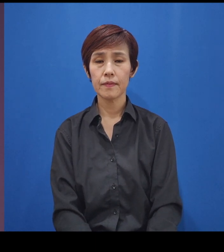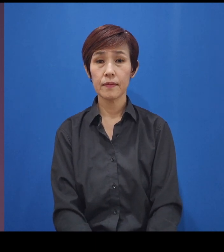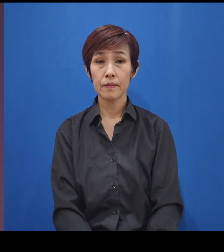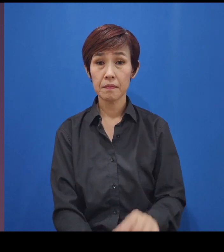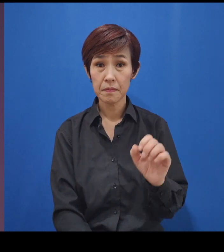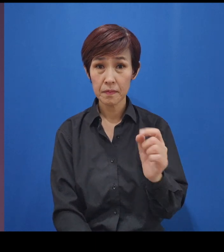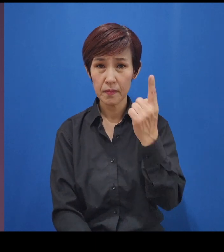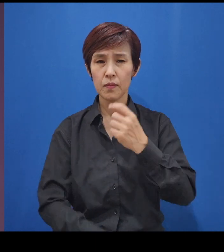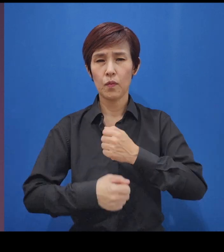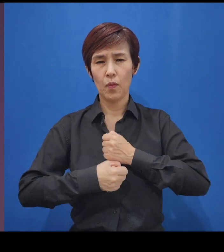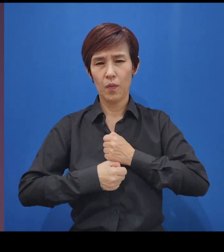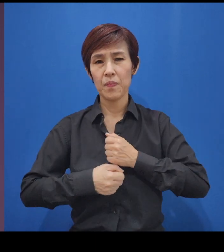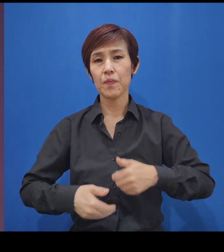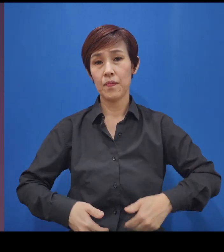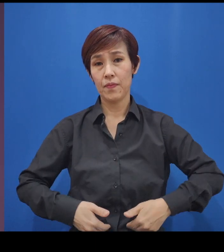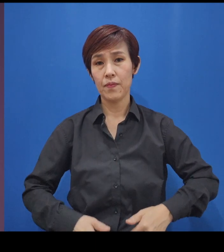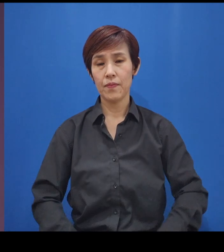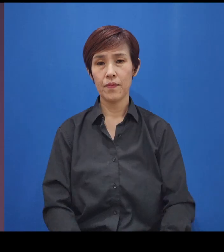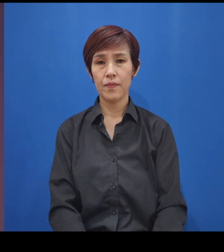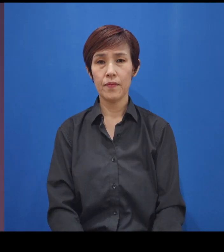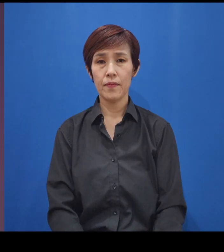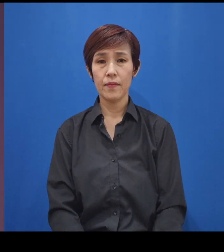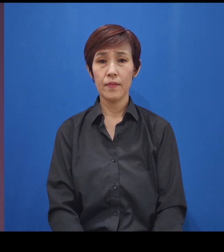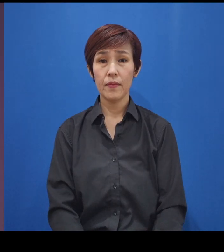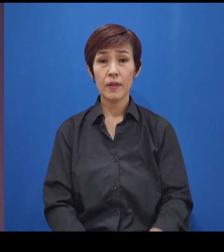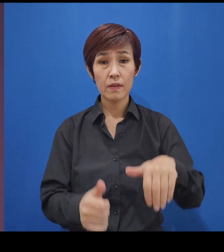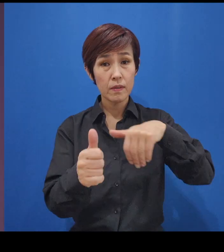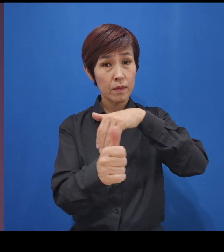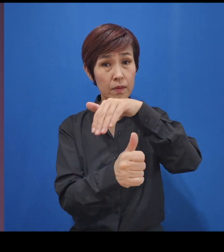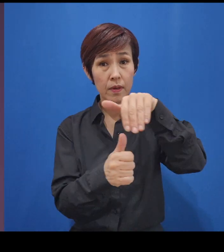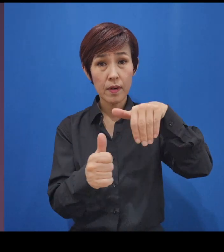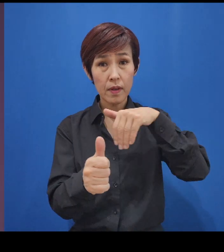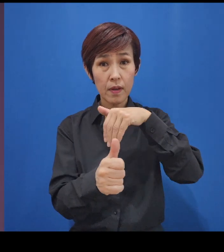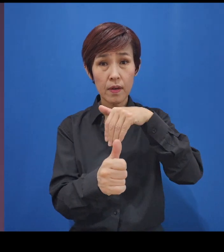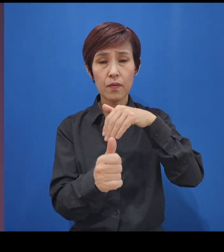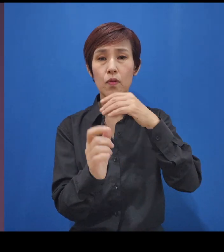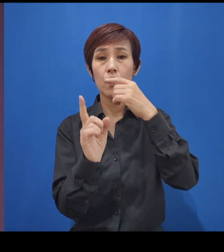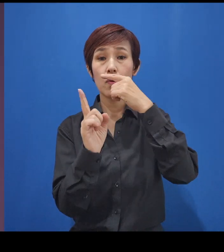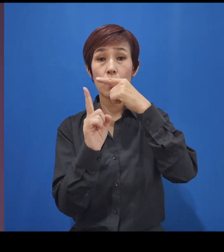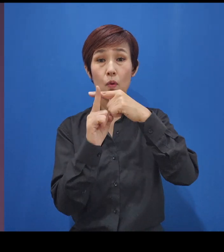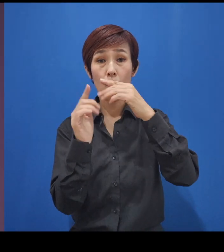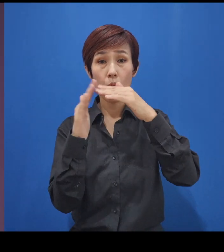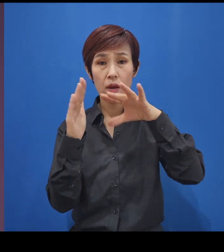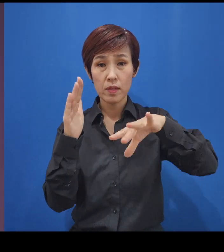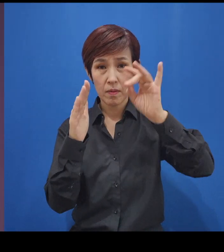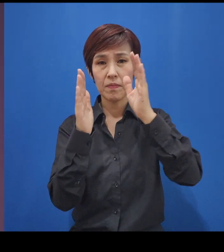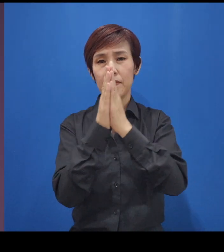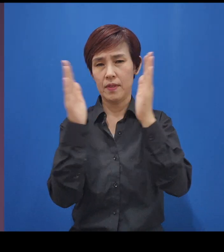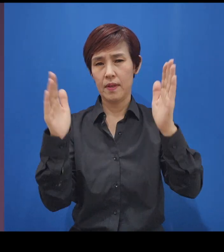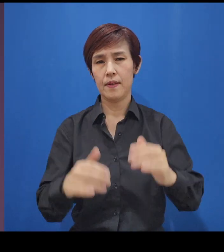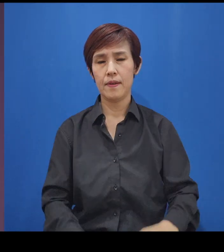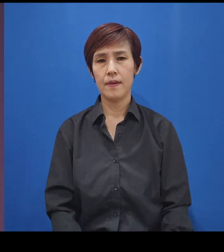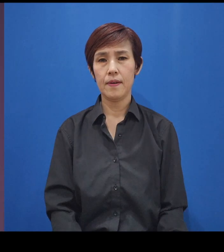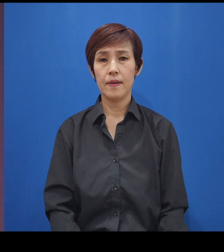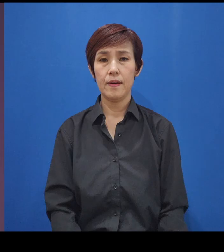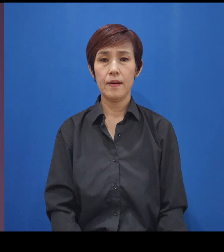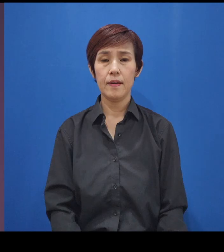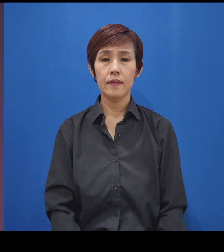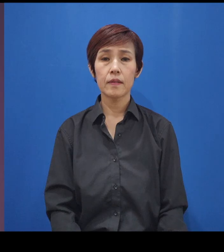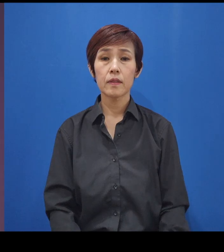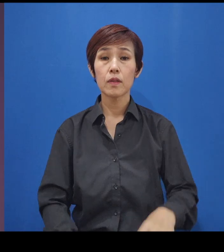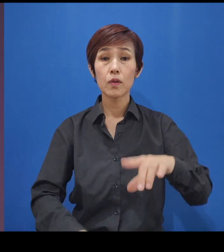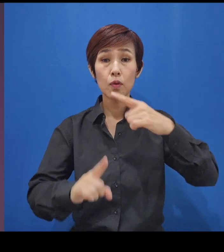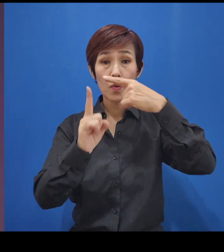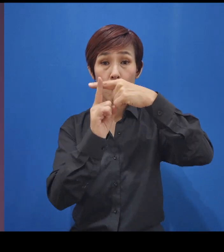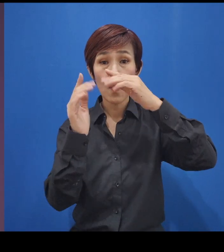그래서 조심해야 합니다. 이 위기 가운데 교회는 시작된 겁니다. 이게 교회의 세 번째